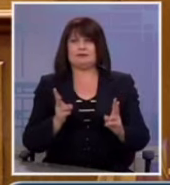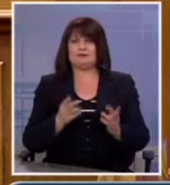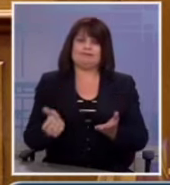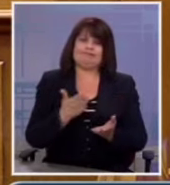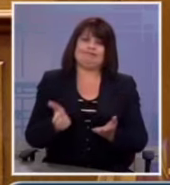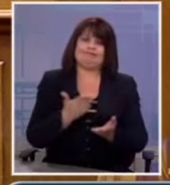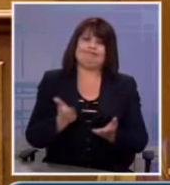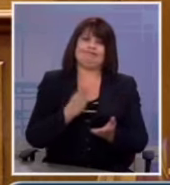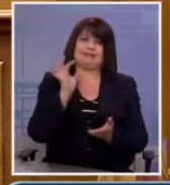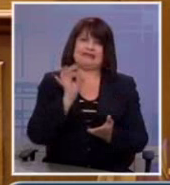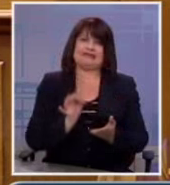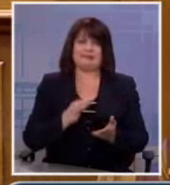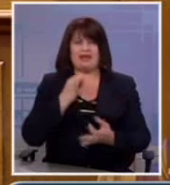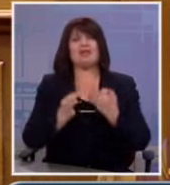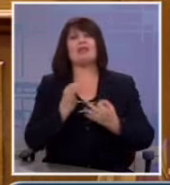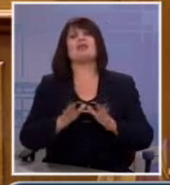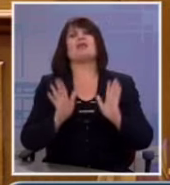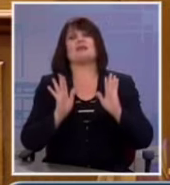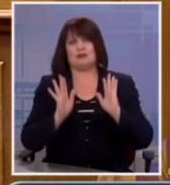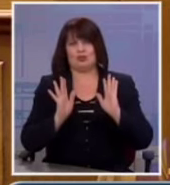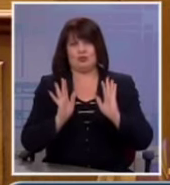προσπεράσω κάποια σημεία της ομιλίας μου και δεν θα τα